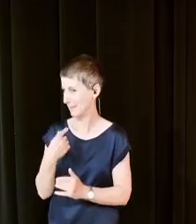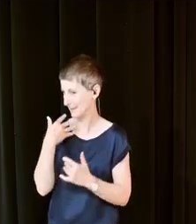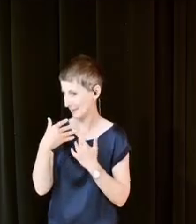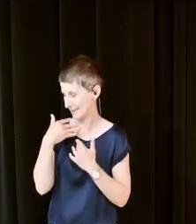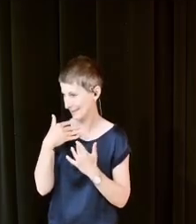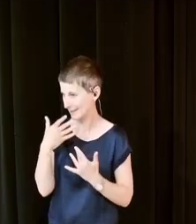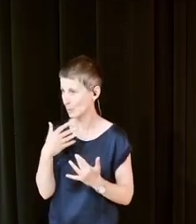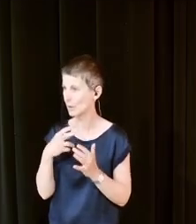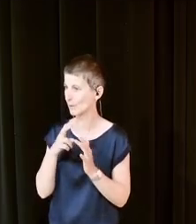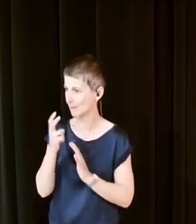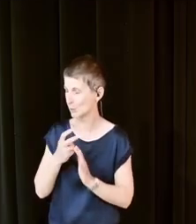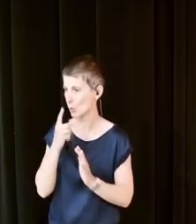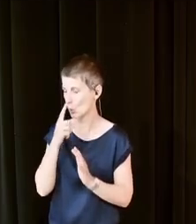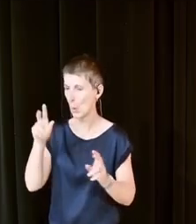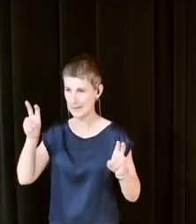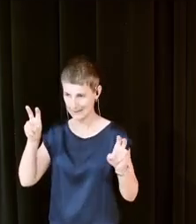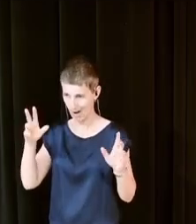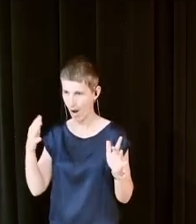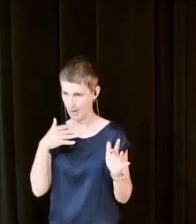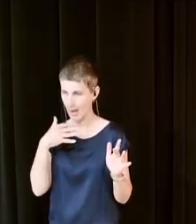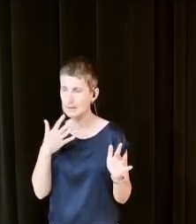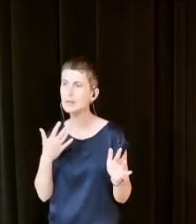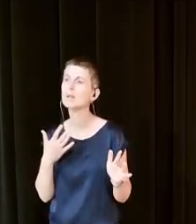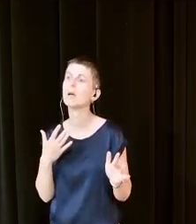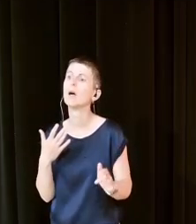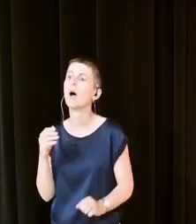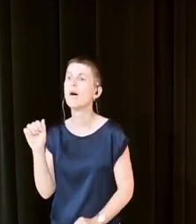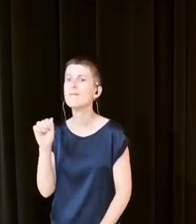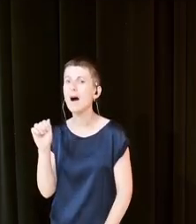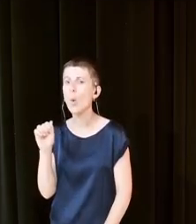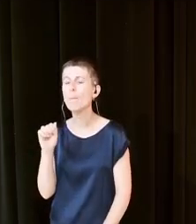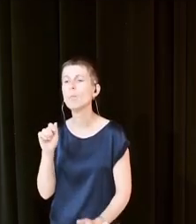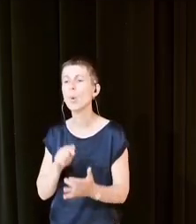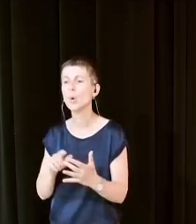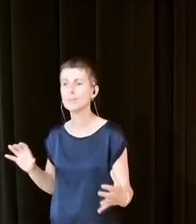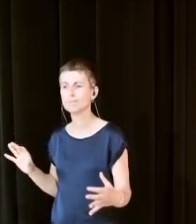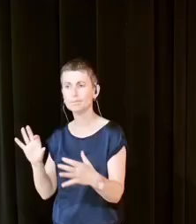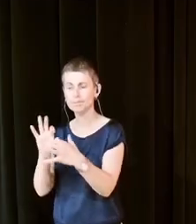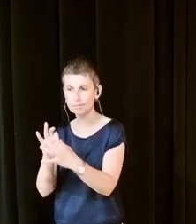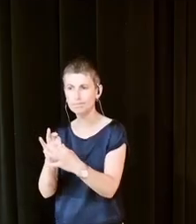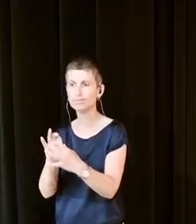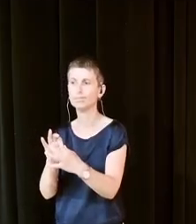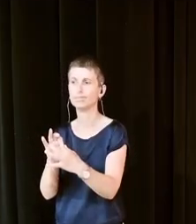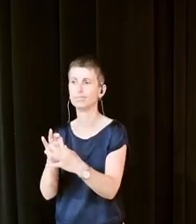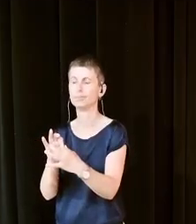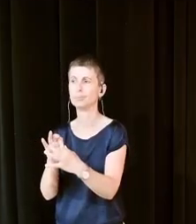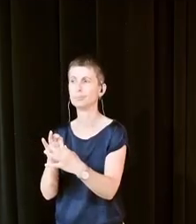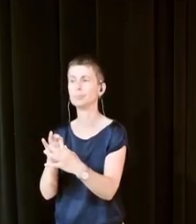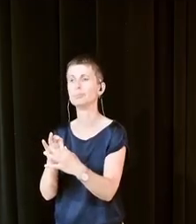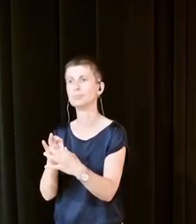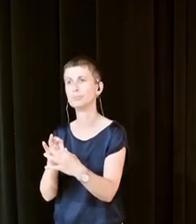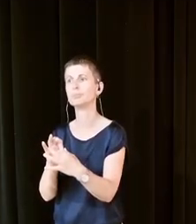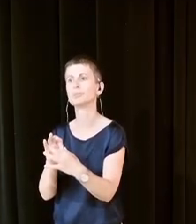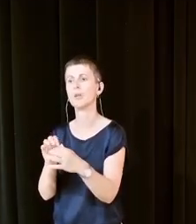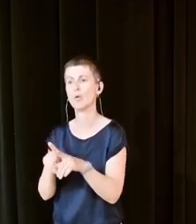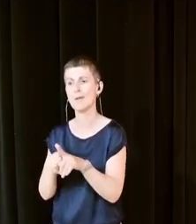oder ich habe versucht, das zu zitieren. Für mich war es der Anknüpfungspunkt, es wirklich so zu verstehen, wie ich Ihnen